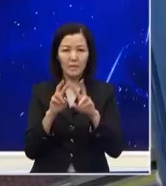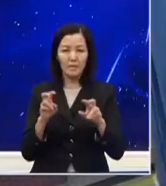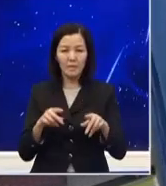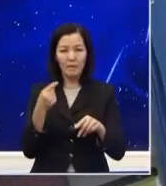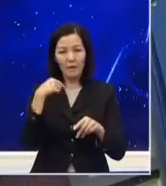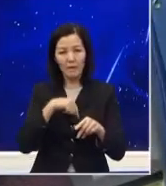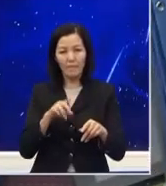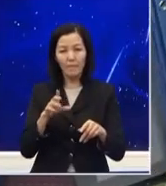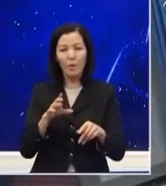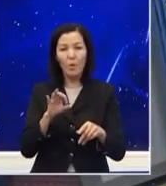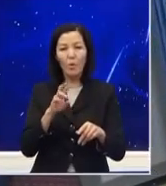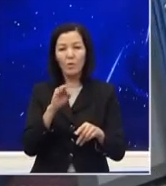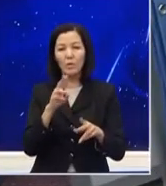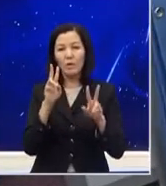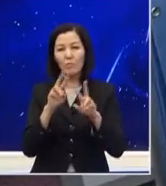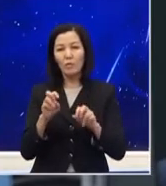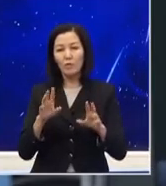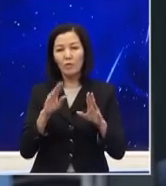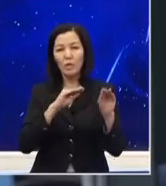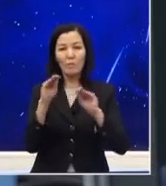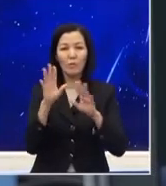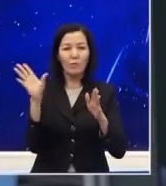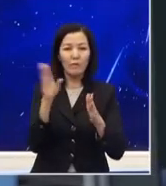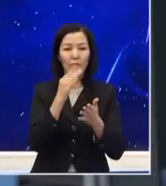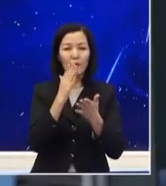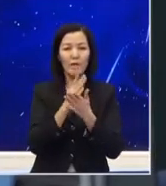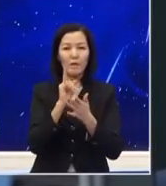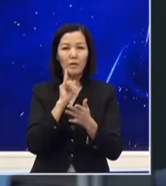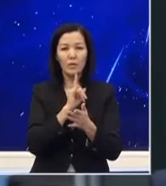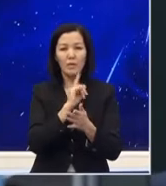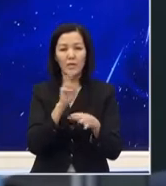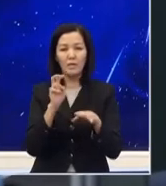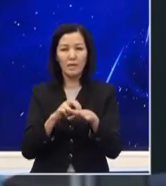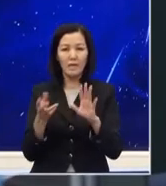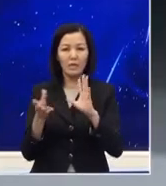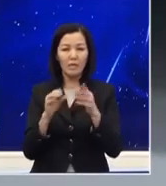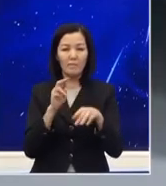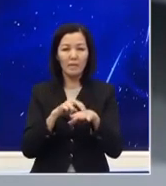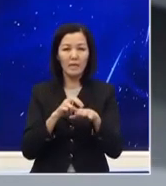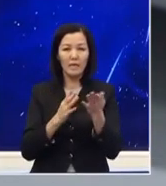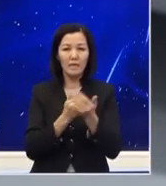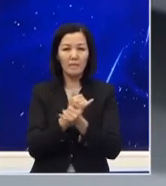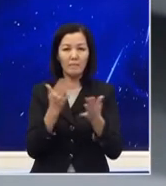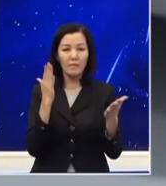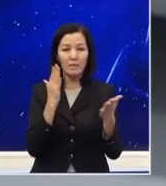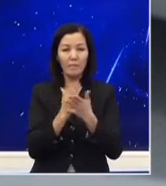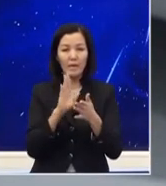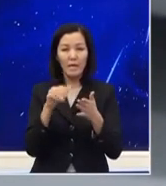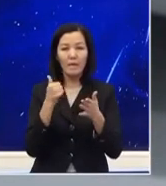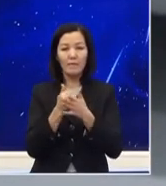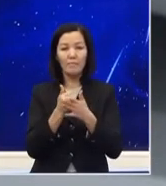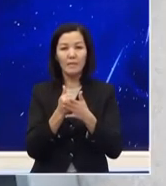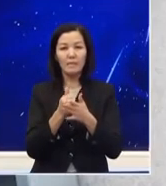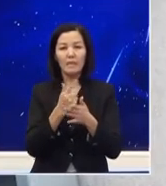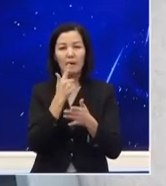бойындағы оттегі мөлшерін анықтайтын құрылғылар орнатылған. Гинеколог және жалпы тәжірибелік дәрігер қызметтері де бар. Ең бастысы